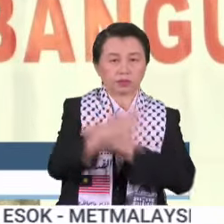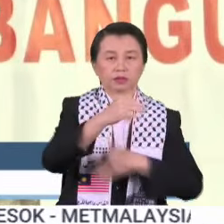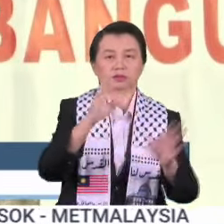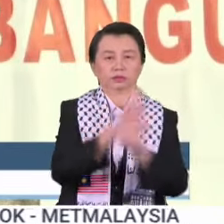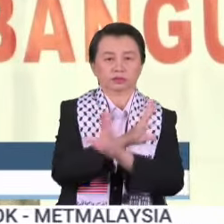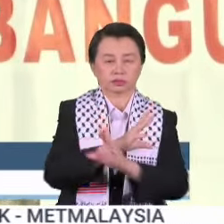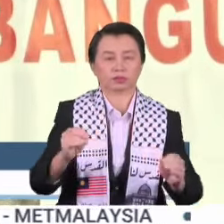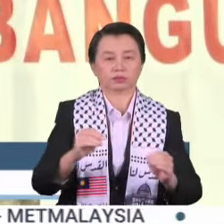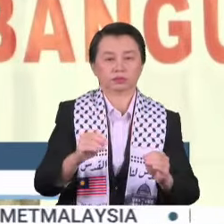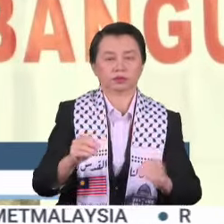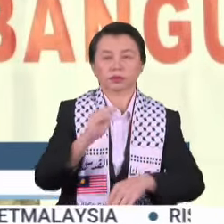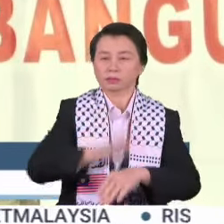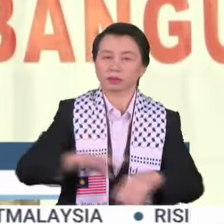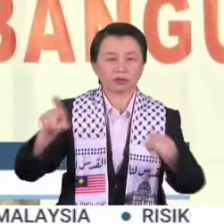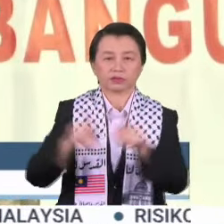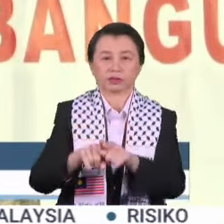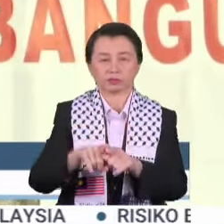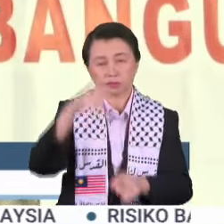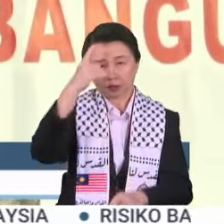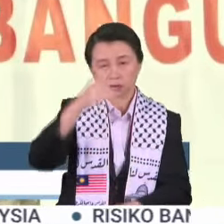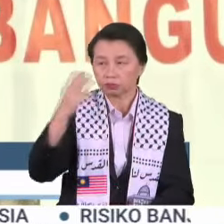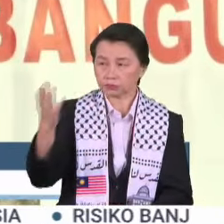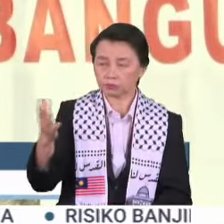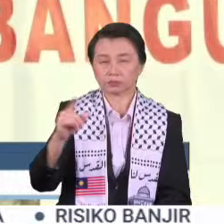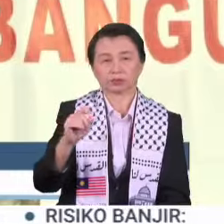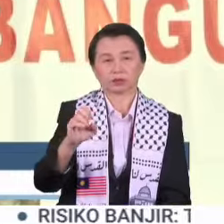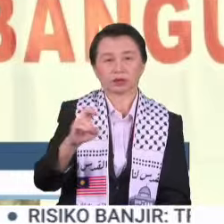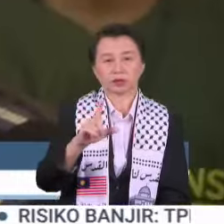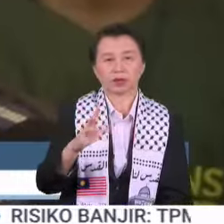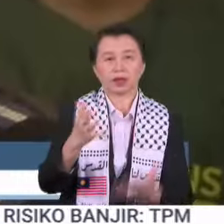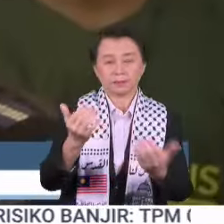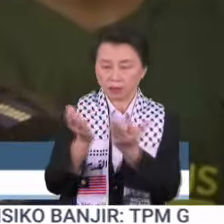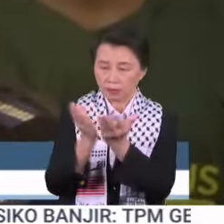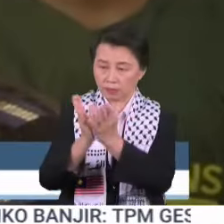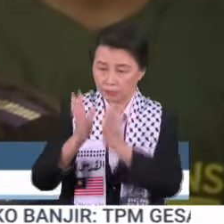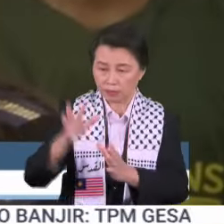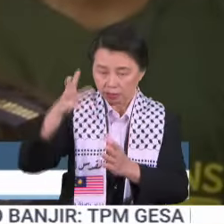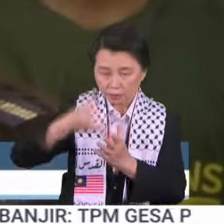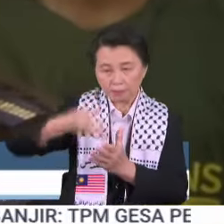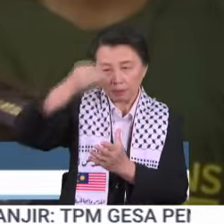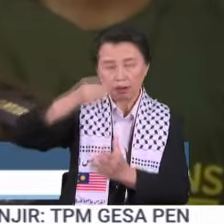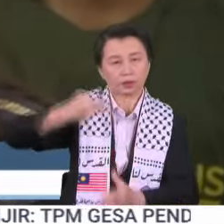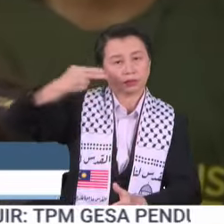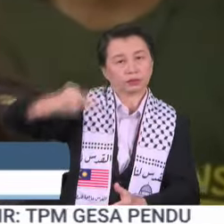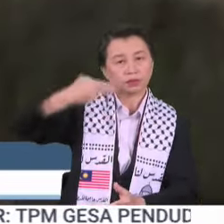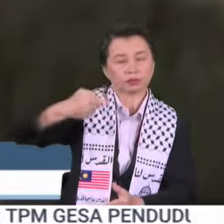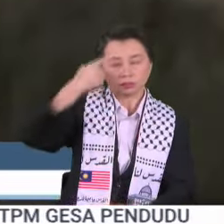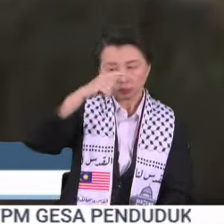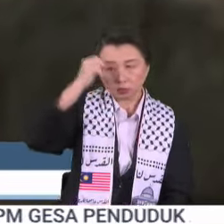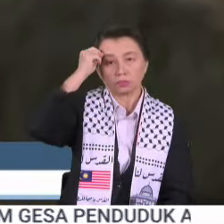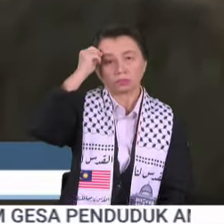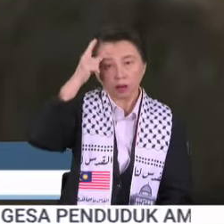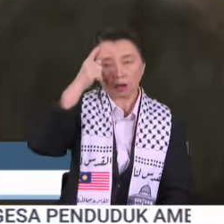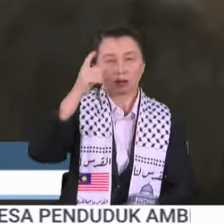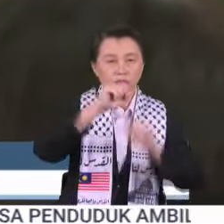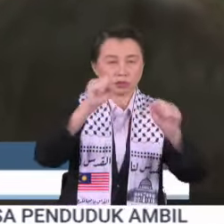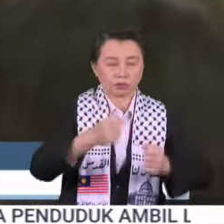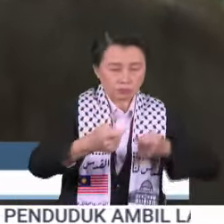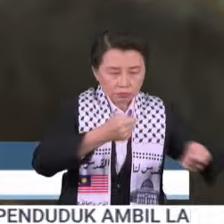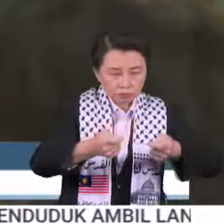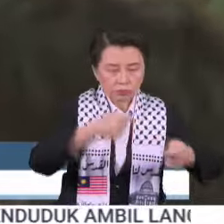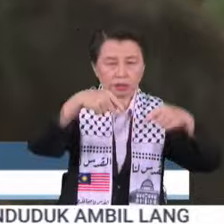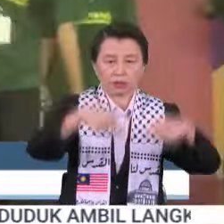Sarawak amnya. Pada masa sama, Datuk Gerald juga mahu pelajar mendalami subjek sejarah bagi memahami sistem pentadbiran yang